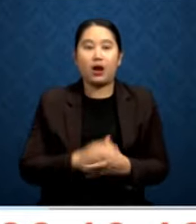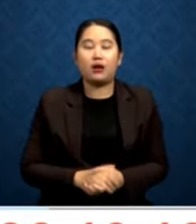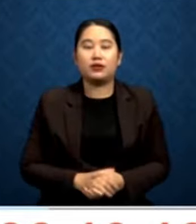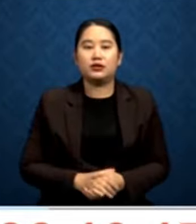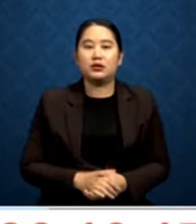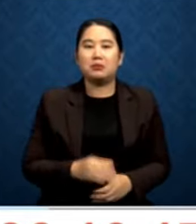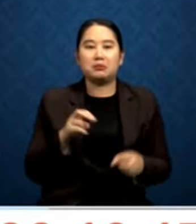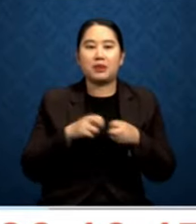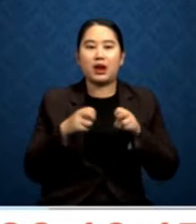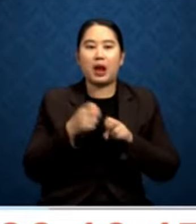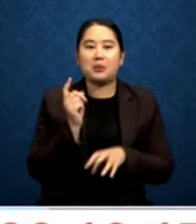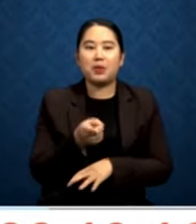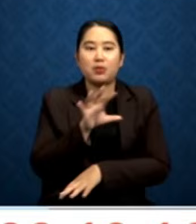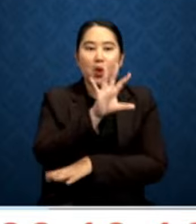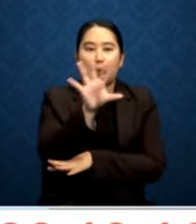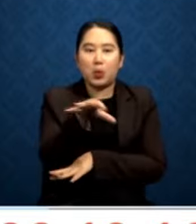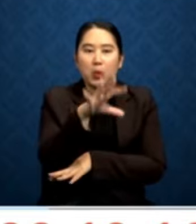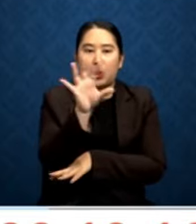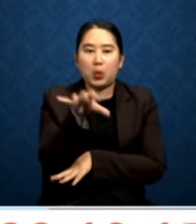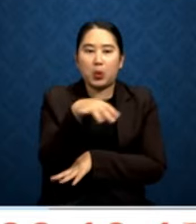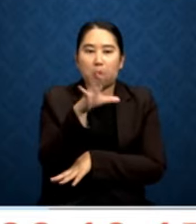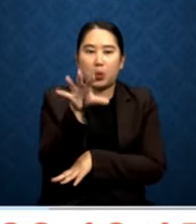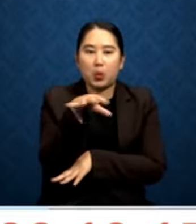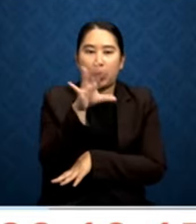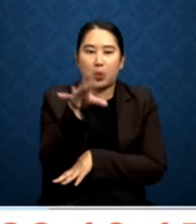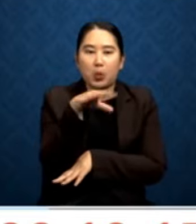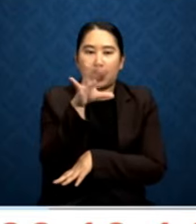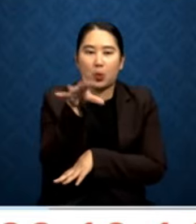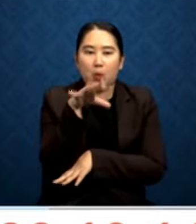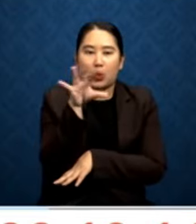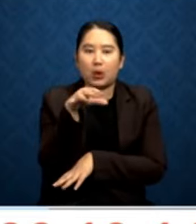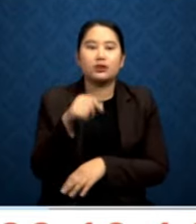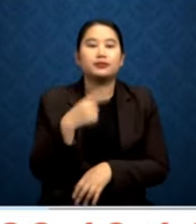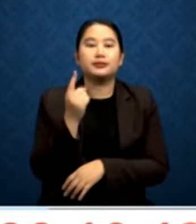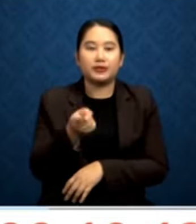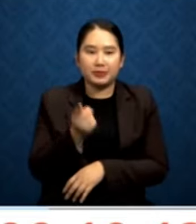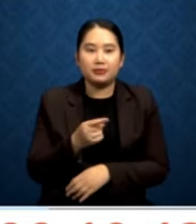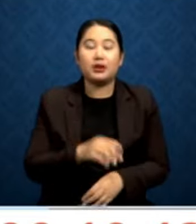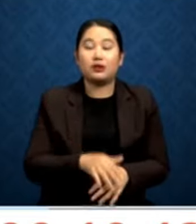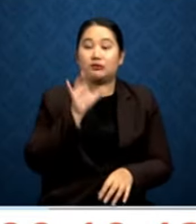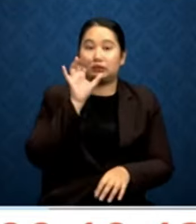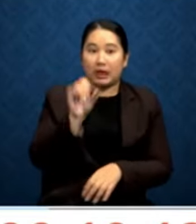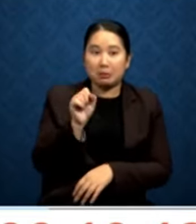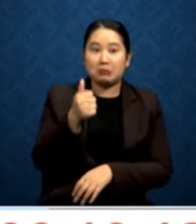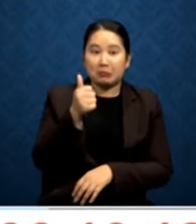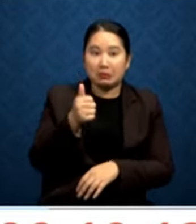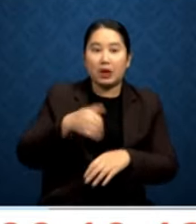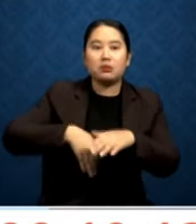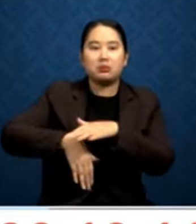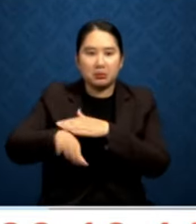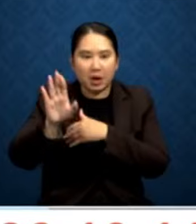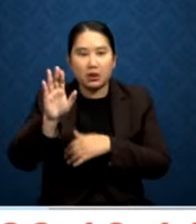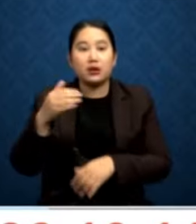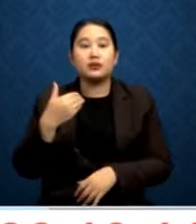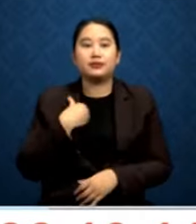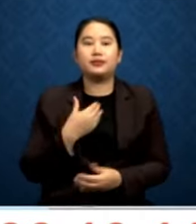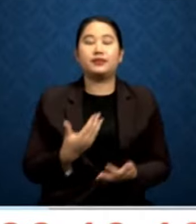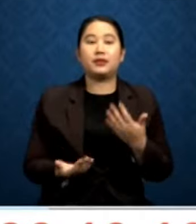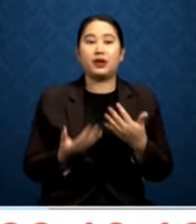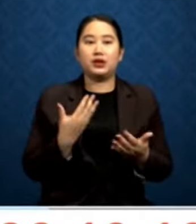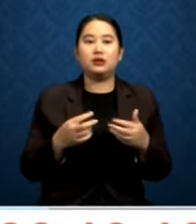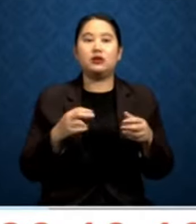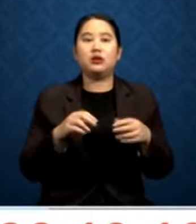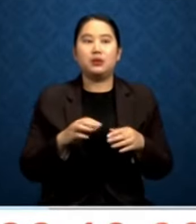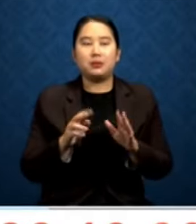มัก็ยังหลอกลวง หลอกลวง หลอกลวง จับได้หนีไปนะครับ หรอว่าหลุด